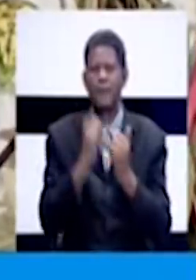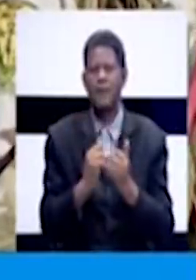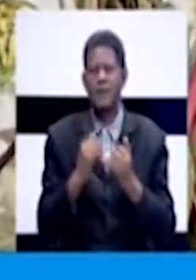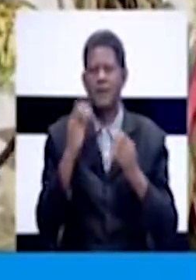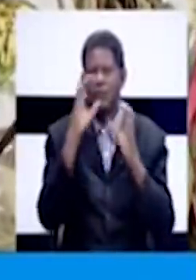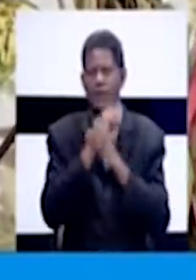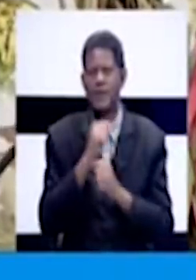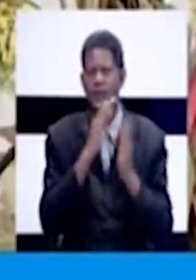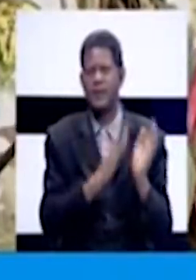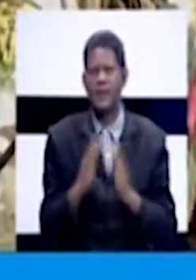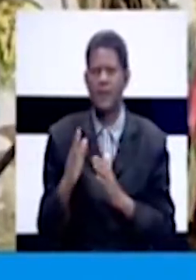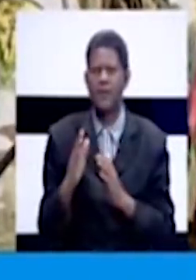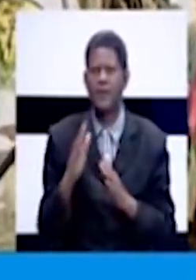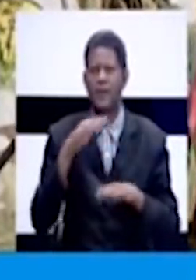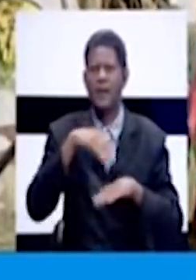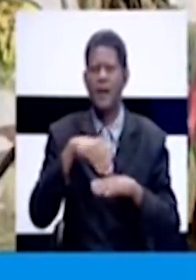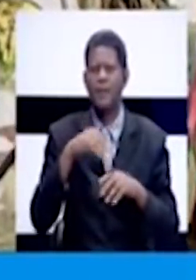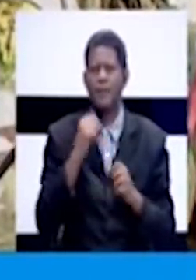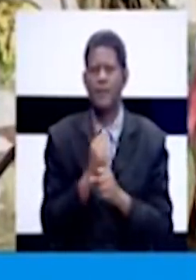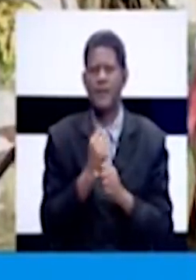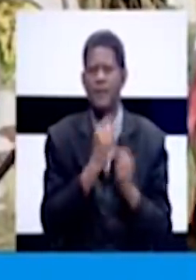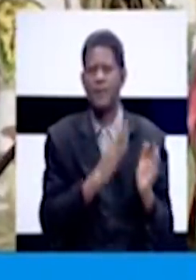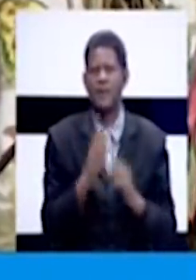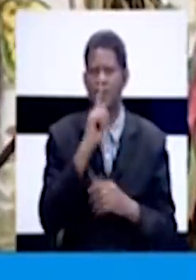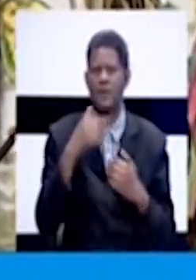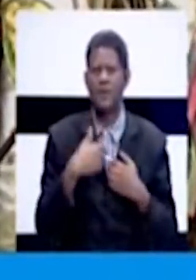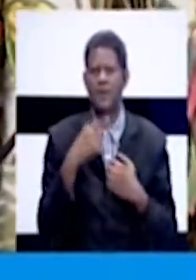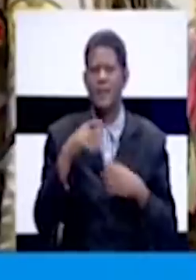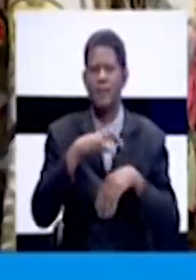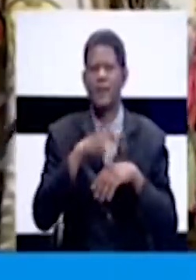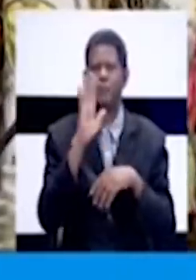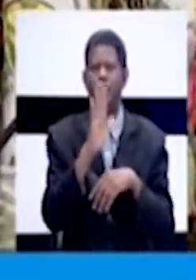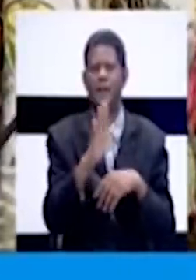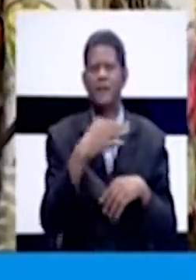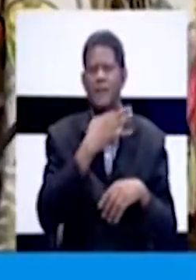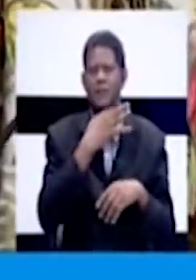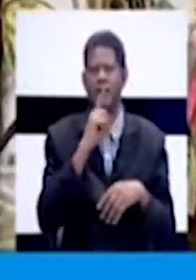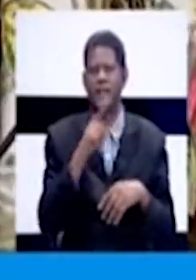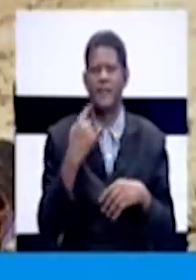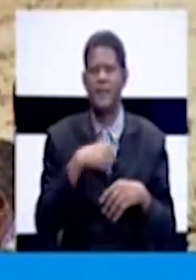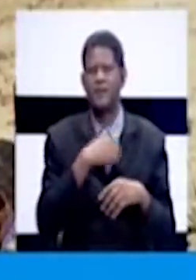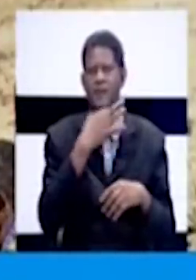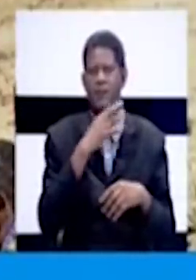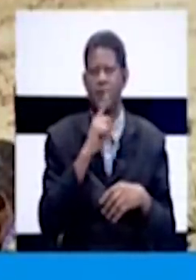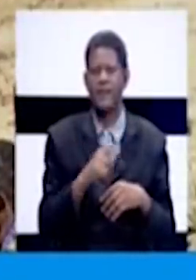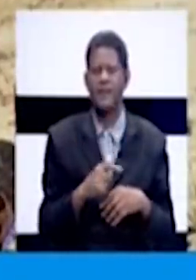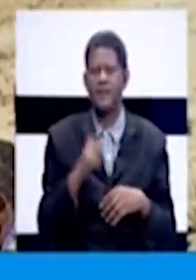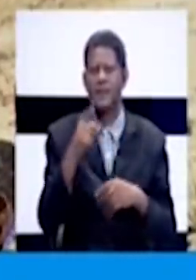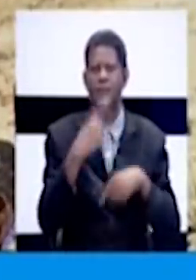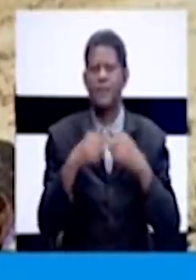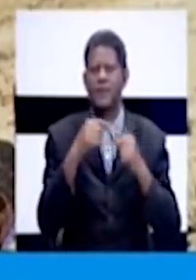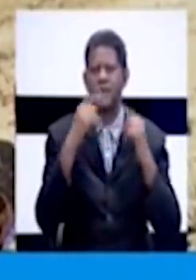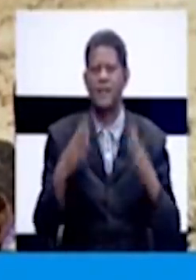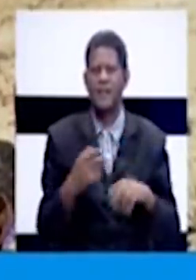نخش جرش تداليو أب مش بشاب يزرك زين كأنت مريت بعلن كان كين نحن وين كان كين تسي زمت زلوا